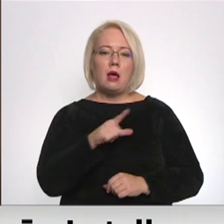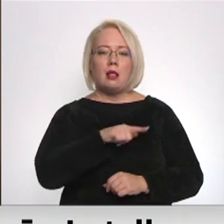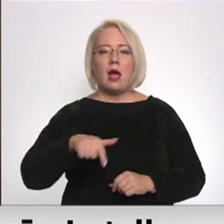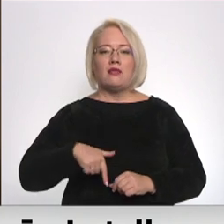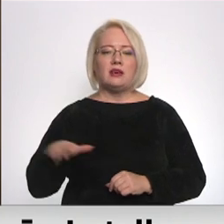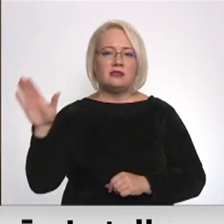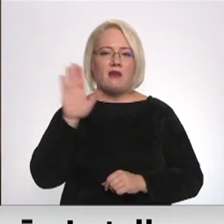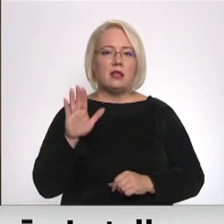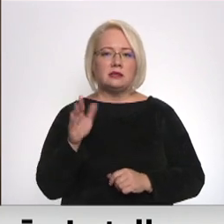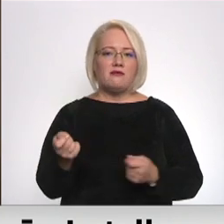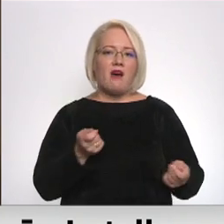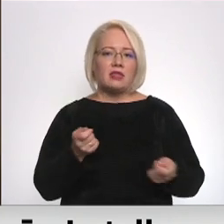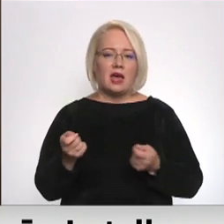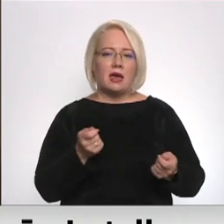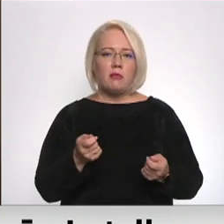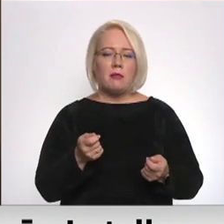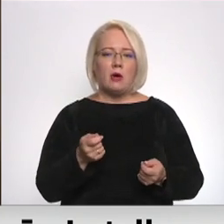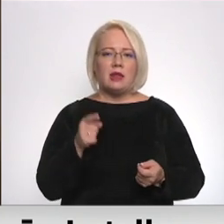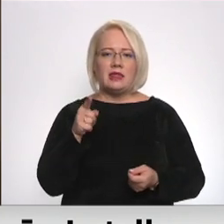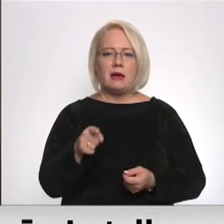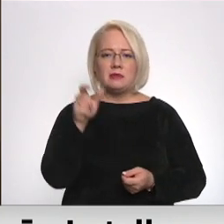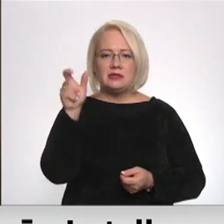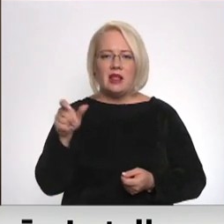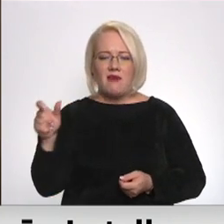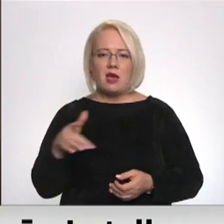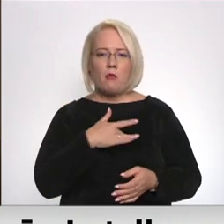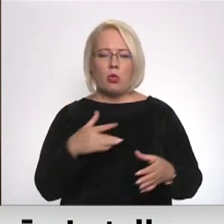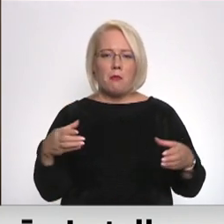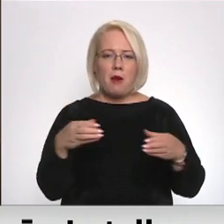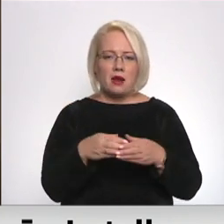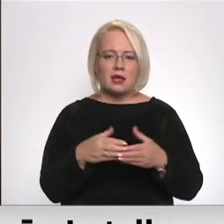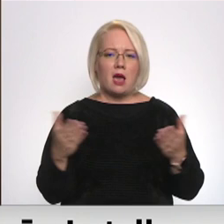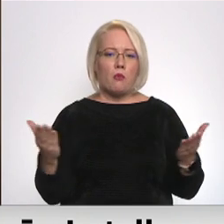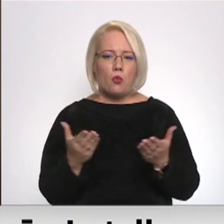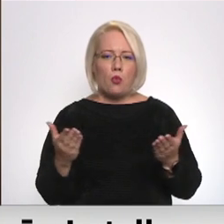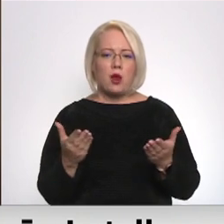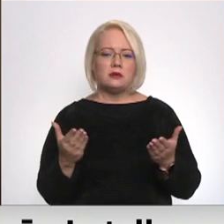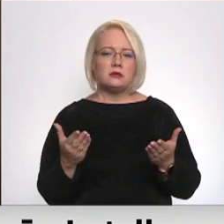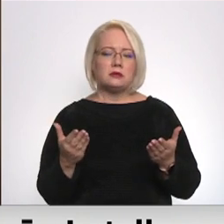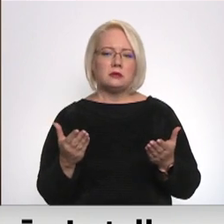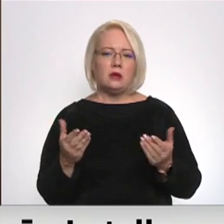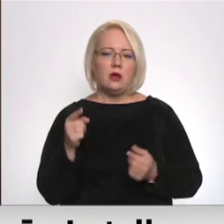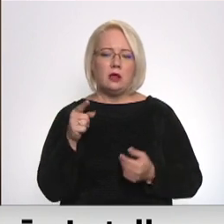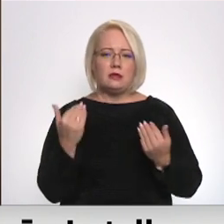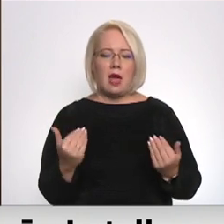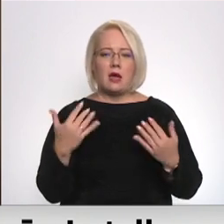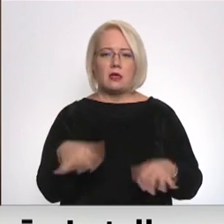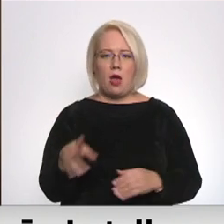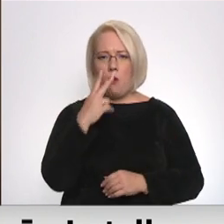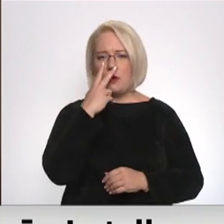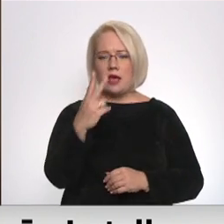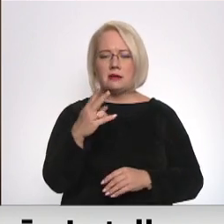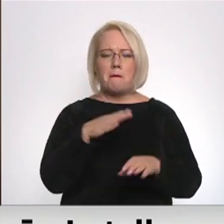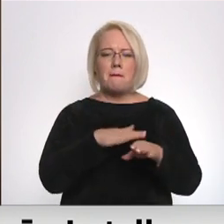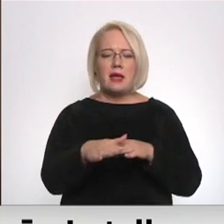Latvijas valsts vadību, teiksim, cilvēkiem un partijām, kuras to tagad jau redzams